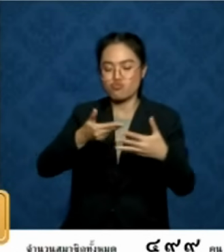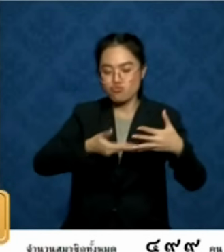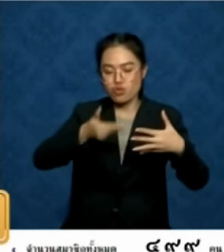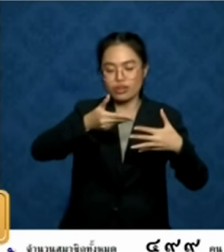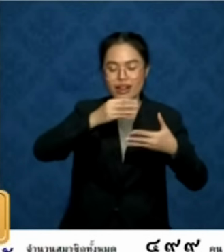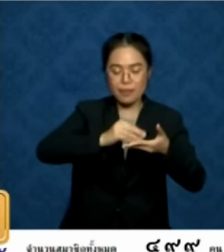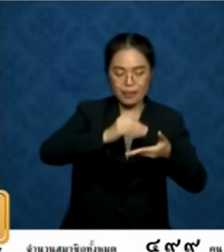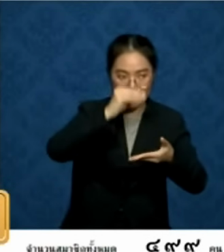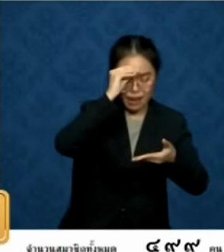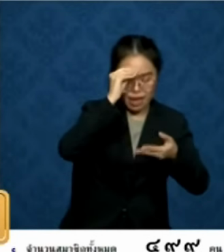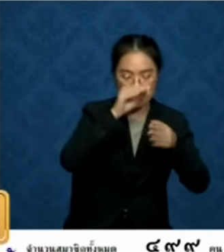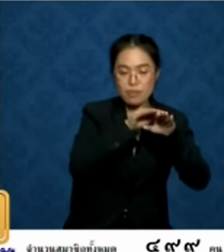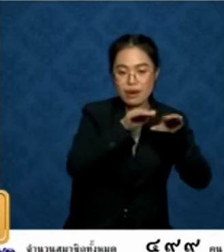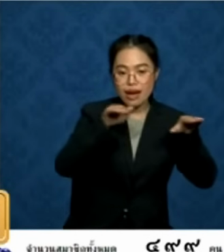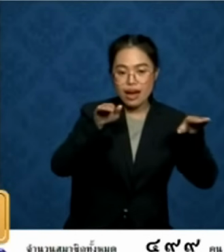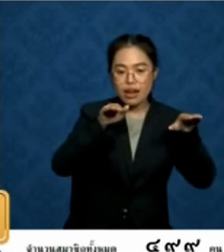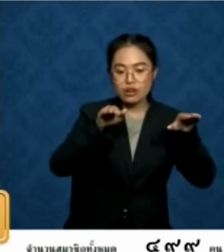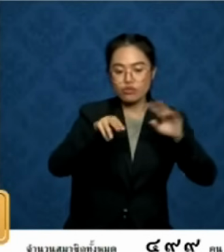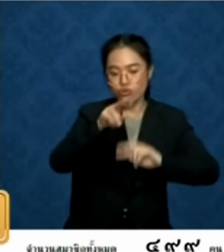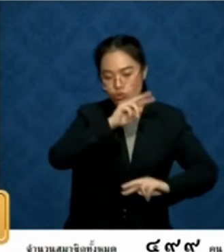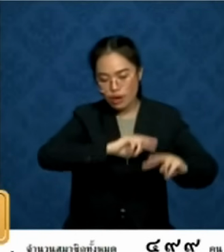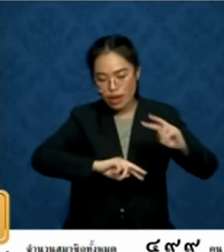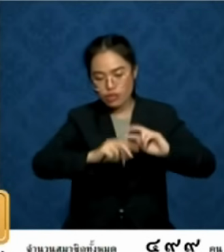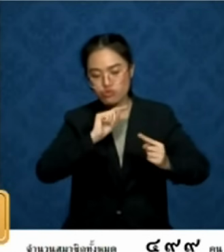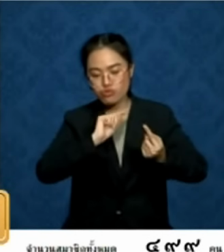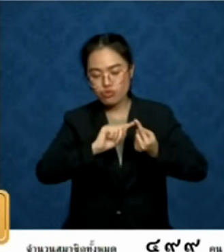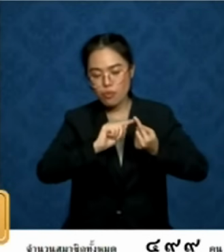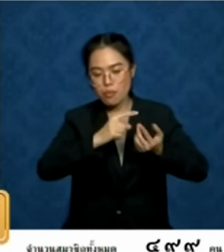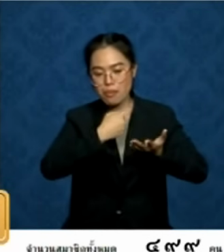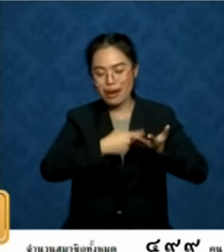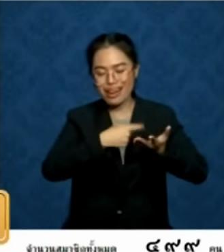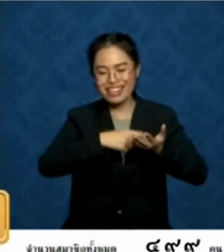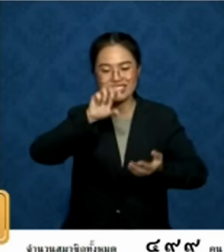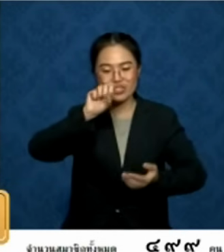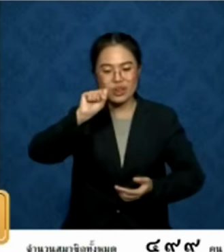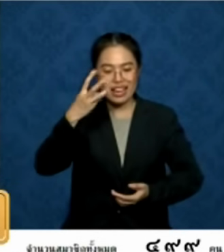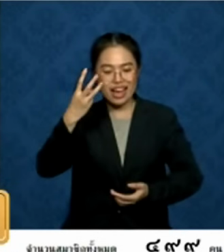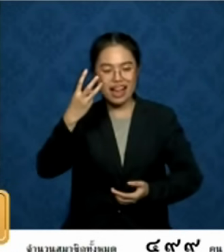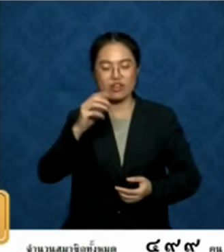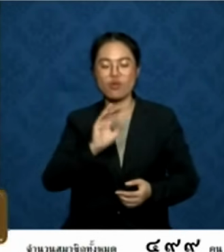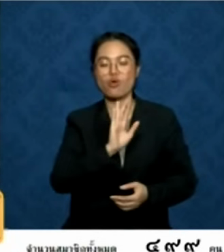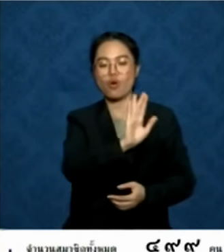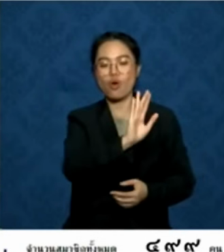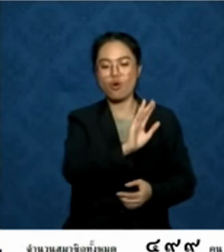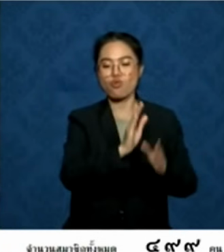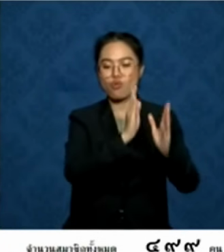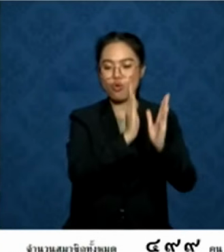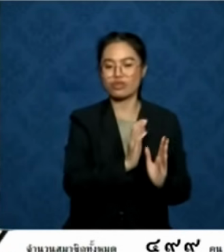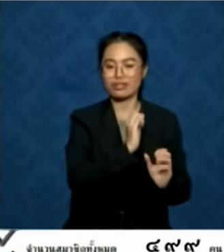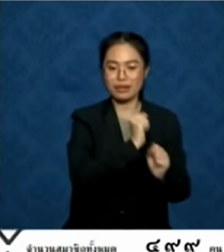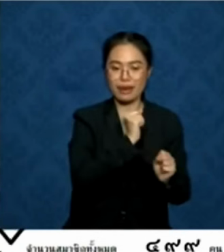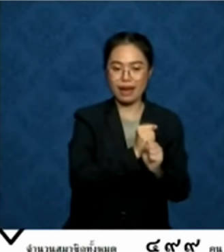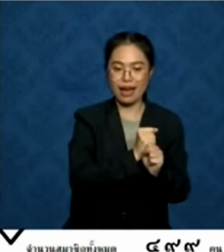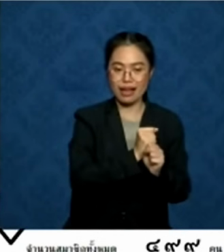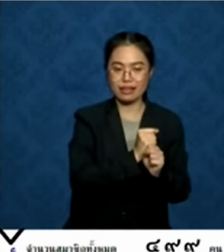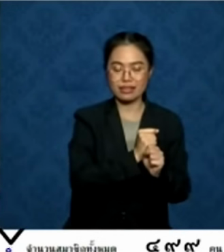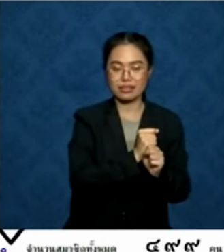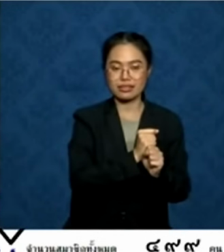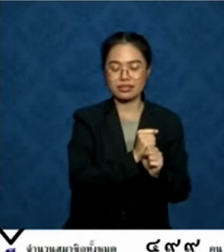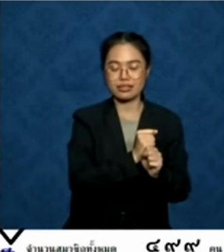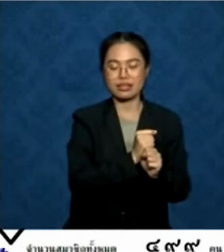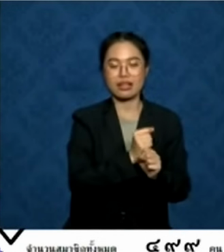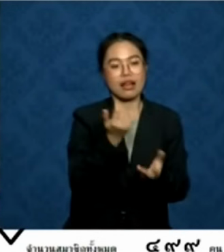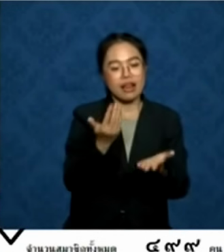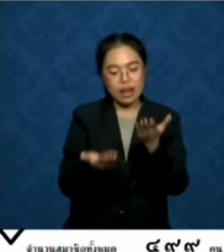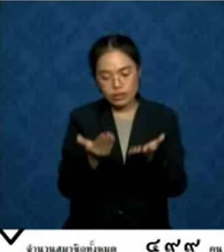รวมทั้งสร้างหลักประกันสวัสดิการสำหรับแรงงานทั้งในระบบและนอกระบบและสนับสนุ